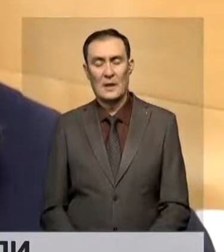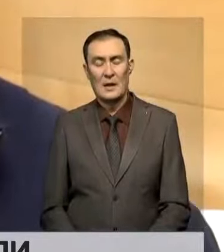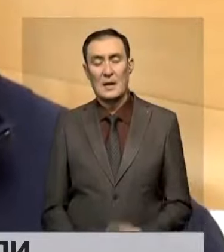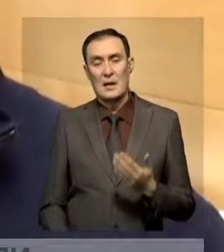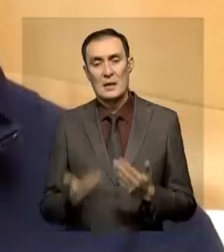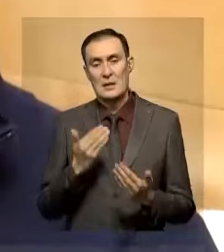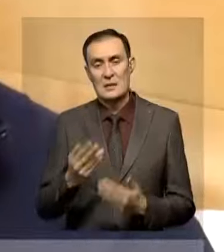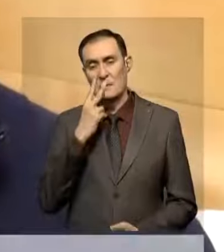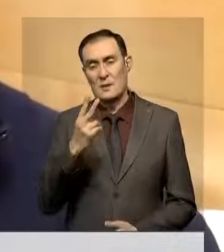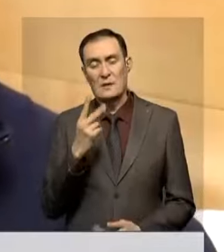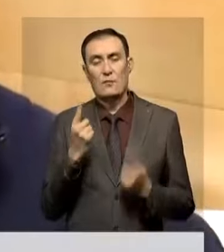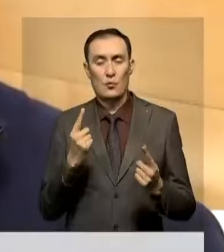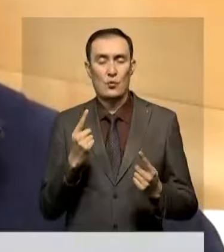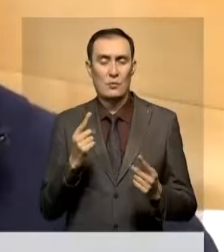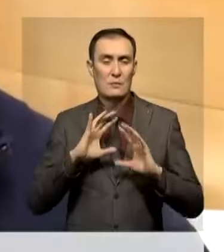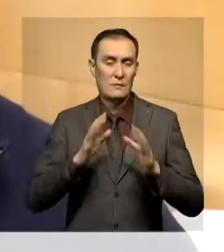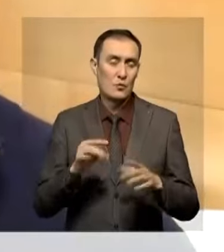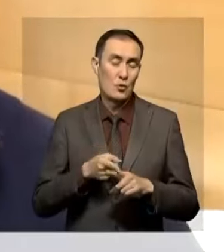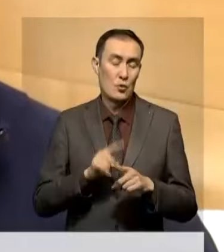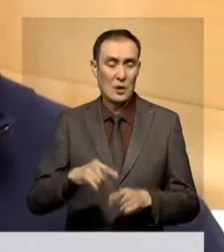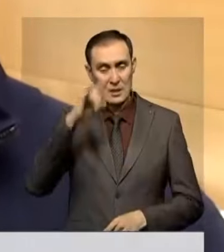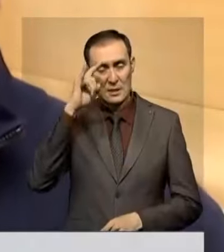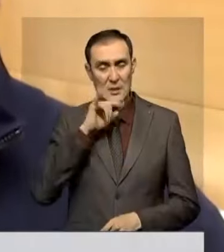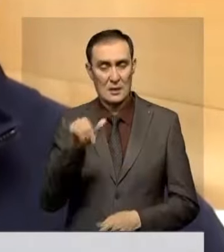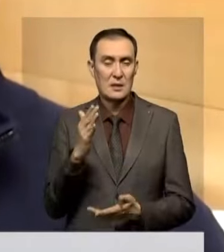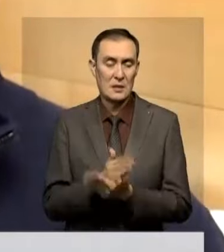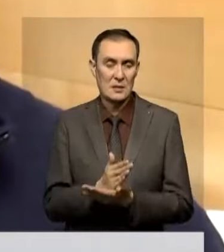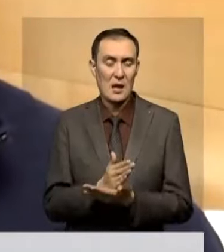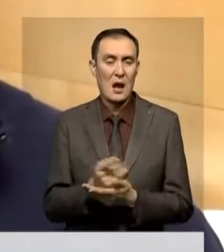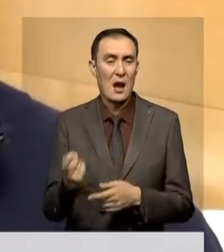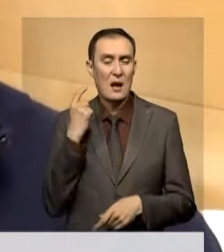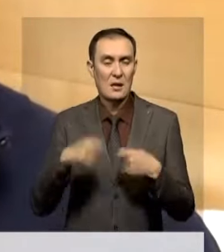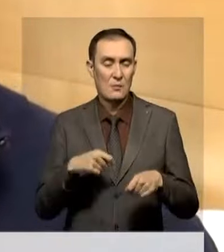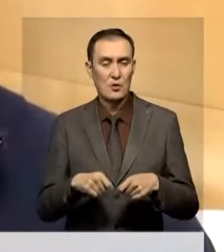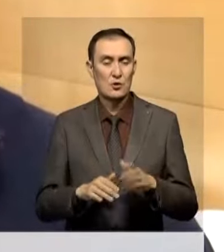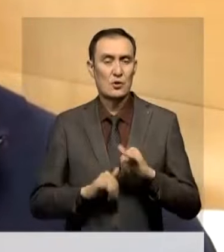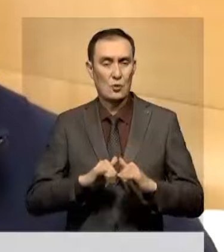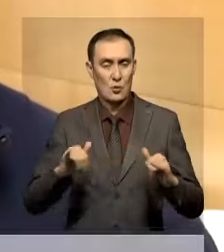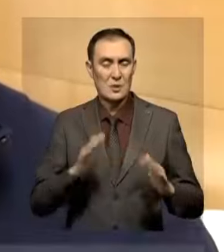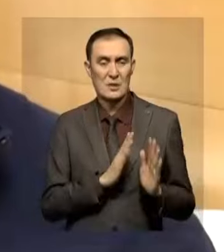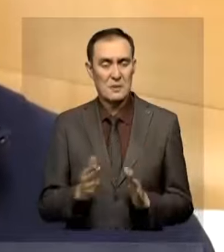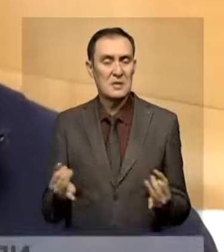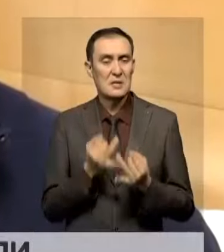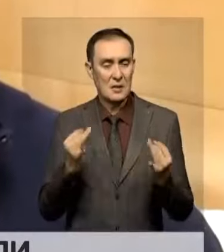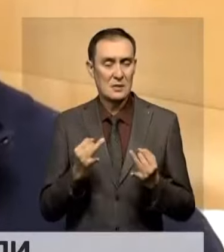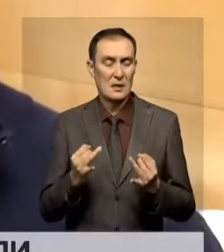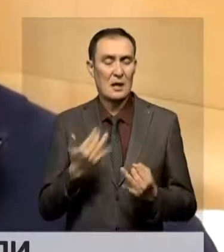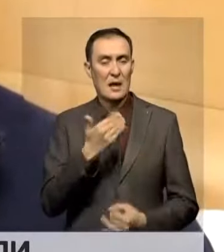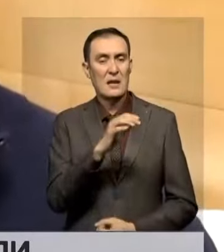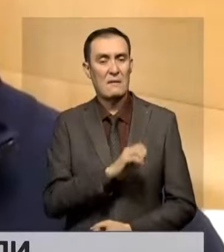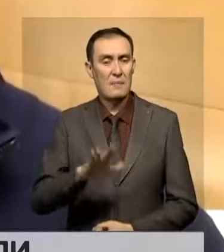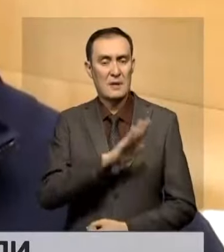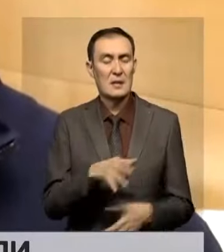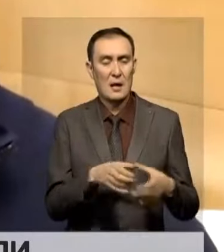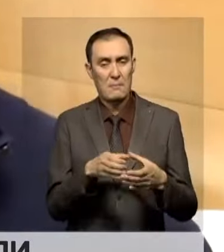Если смотреть в глобальном отношении, мы можем отметить, что в Казахстане есть экономический рост и стабильность. И это очень интересно и важно для европейских